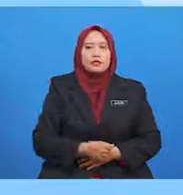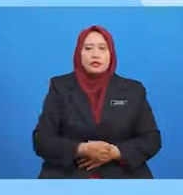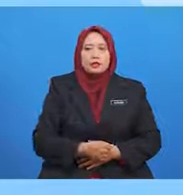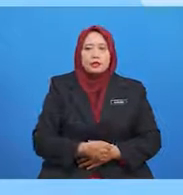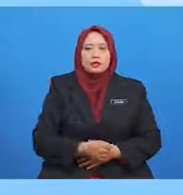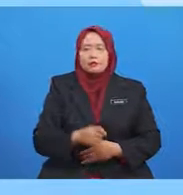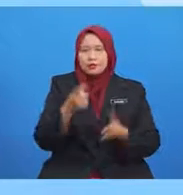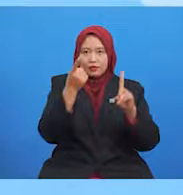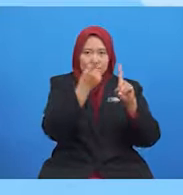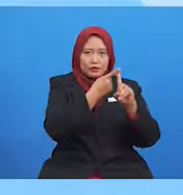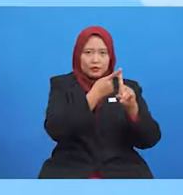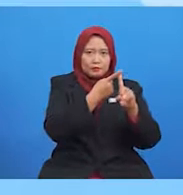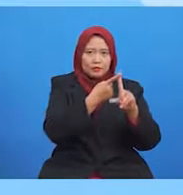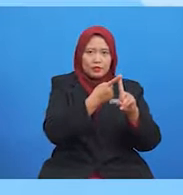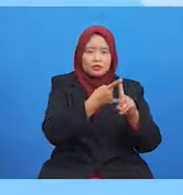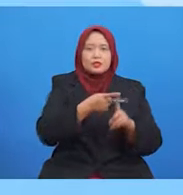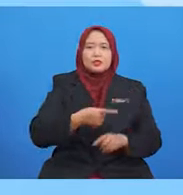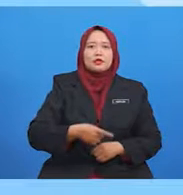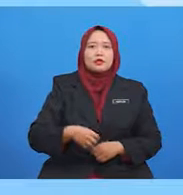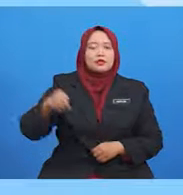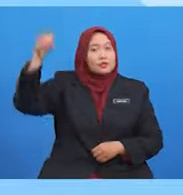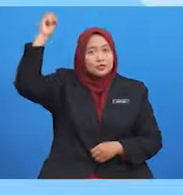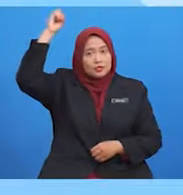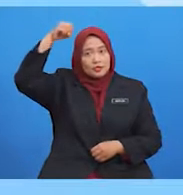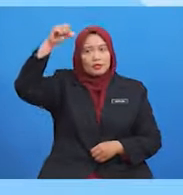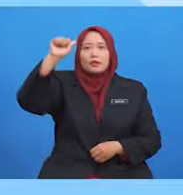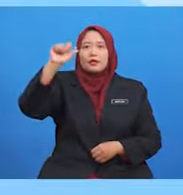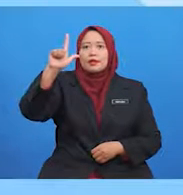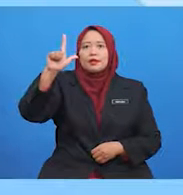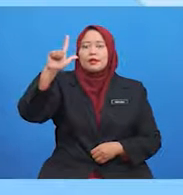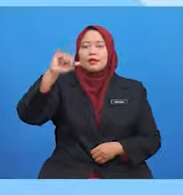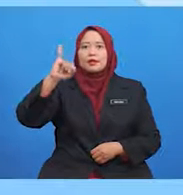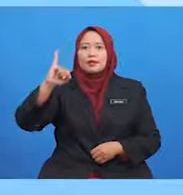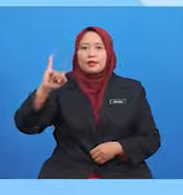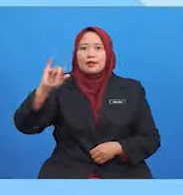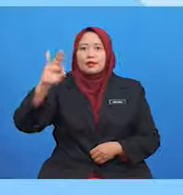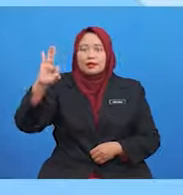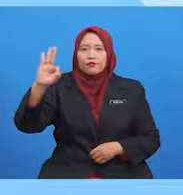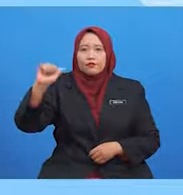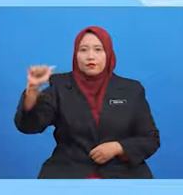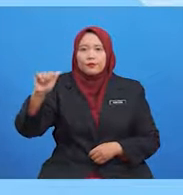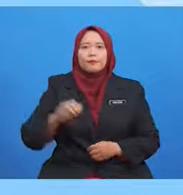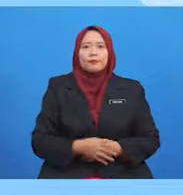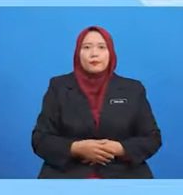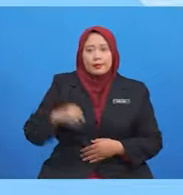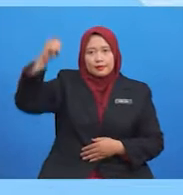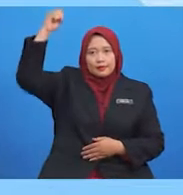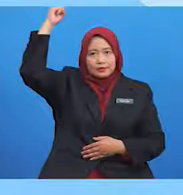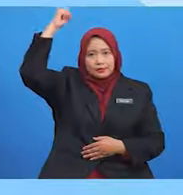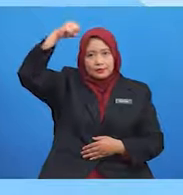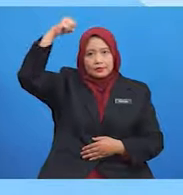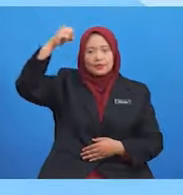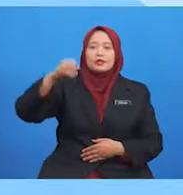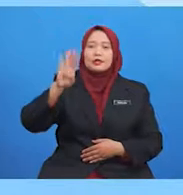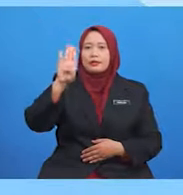yang pertama zarah alfa atau sinar alfa, kedua zarah beta